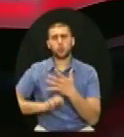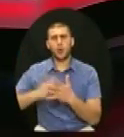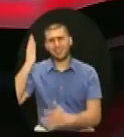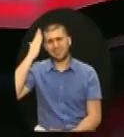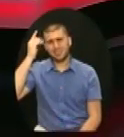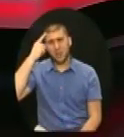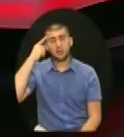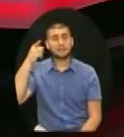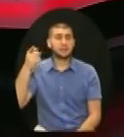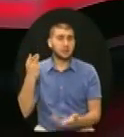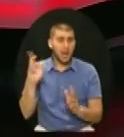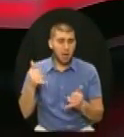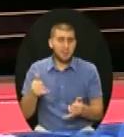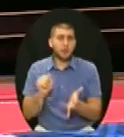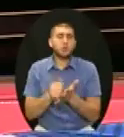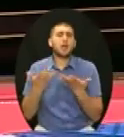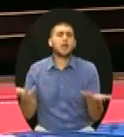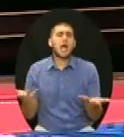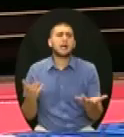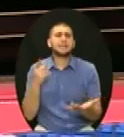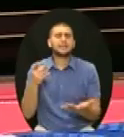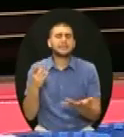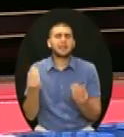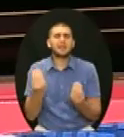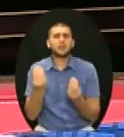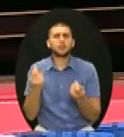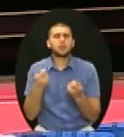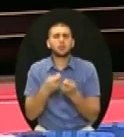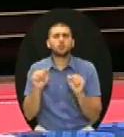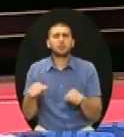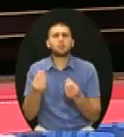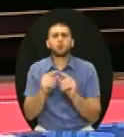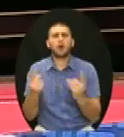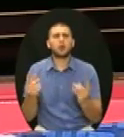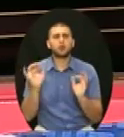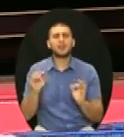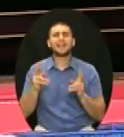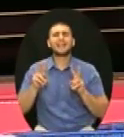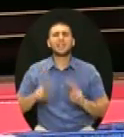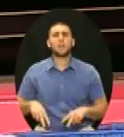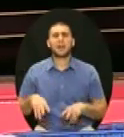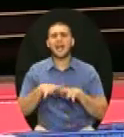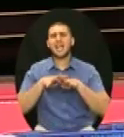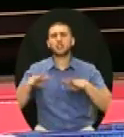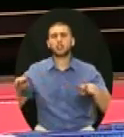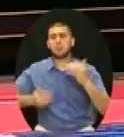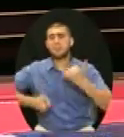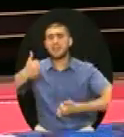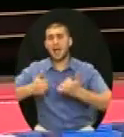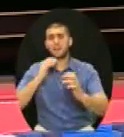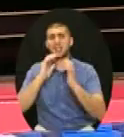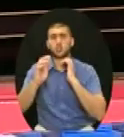הדעות. אבל זה ככה, היום העיתונות, כדי, בכלל זה פונקציה של דבר אחר לגמרי, של קיומה של הרשת, שמתחרה